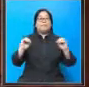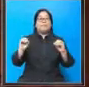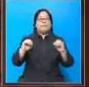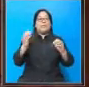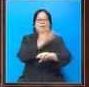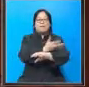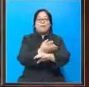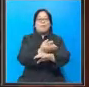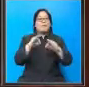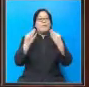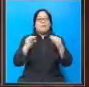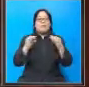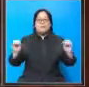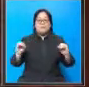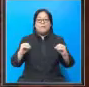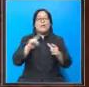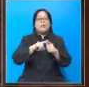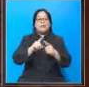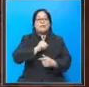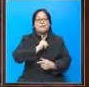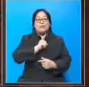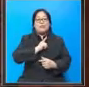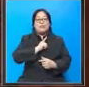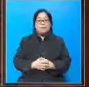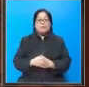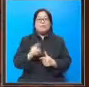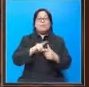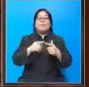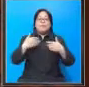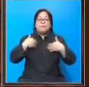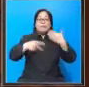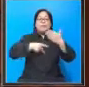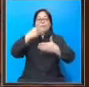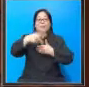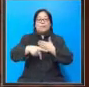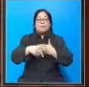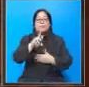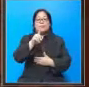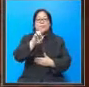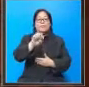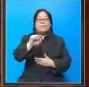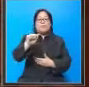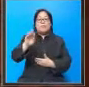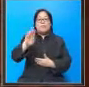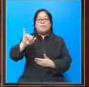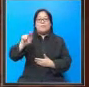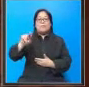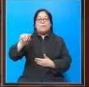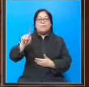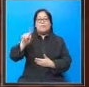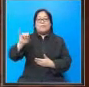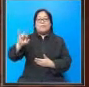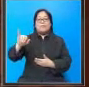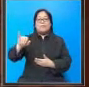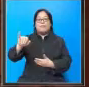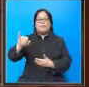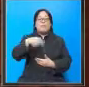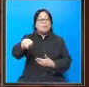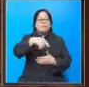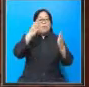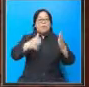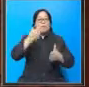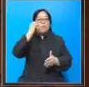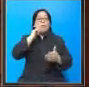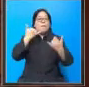tidak berwaris ataupun Sebatang Kara dan kita ke program Adsense bila diri ini bagi mereka yang membunuh